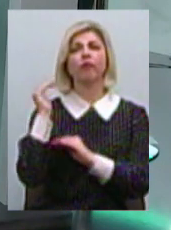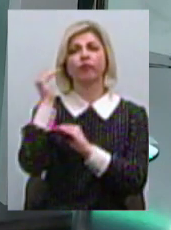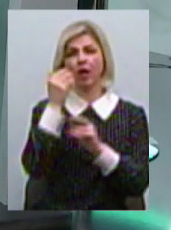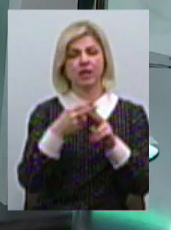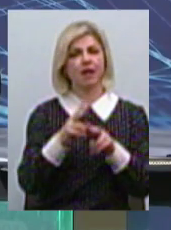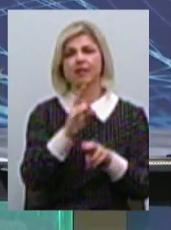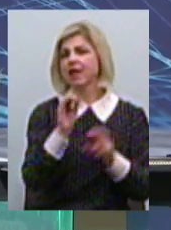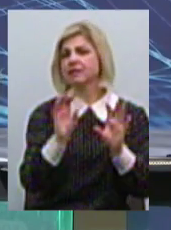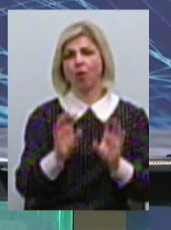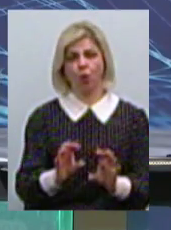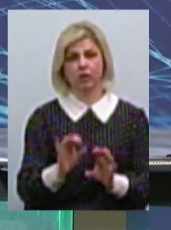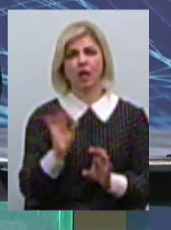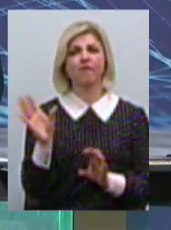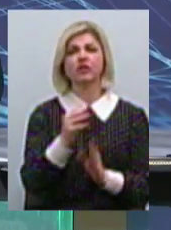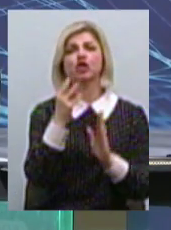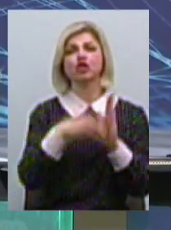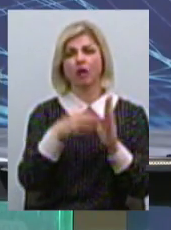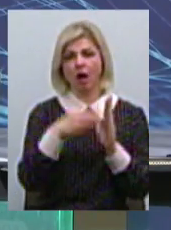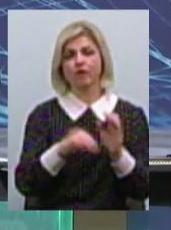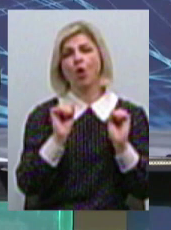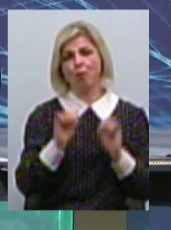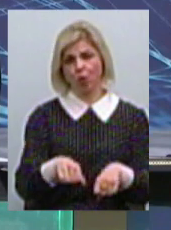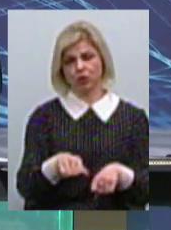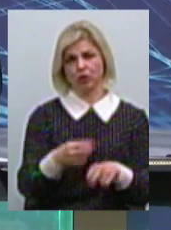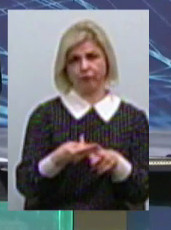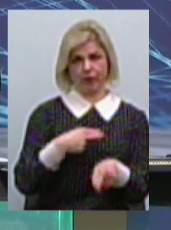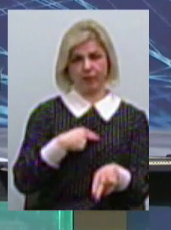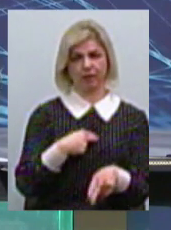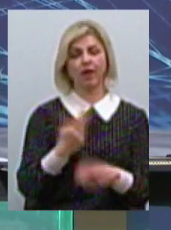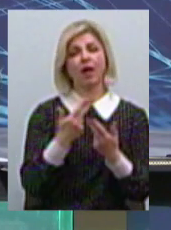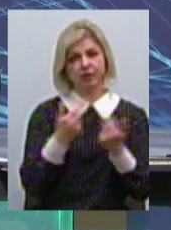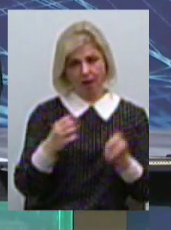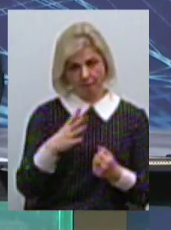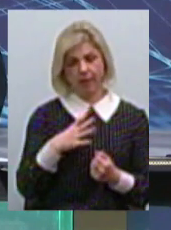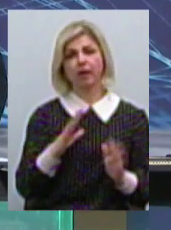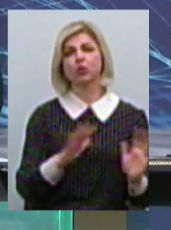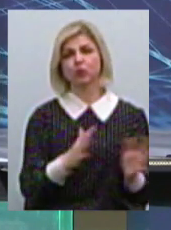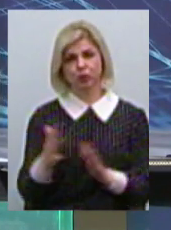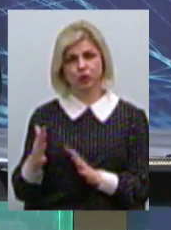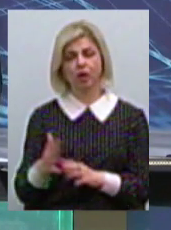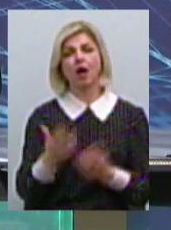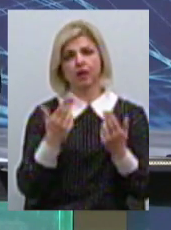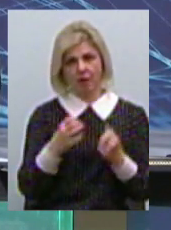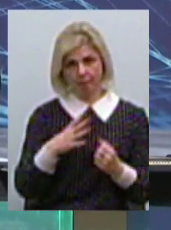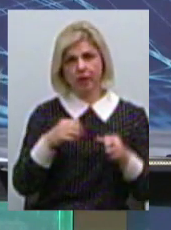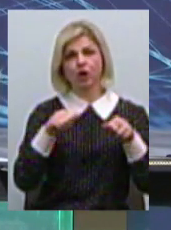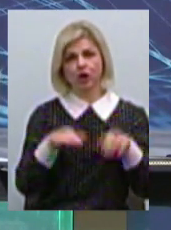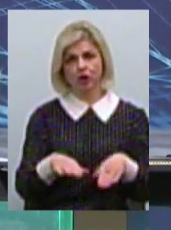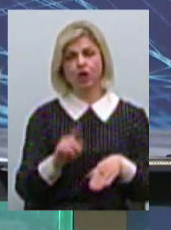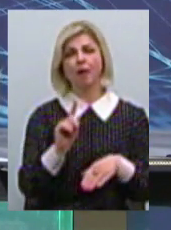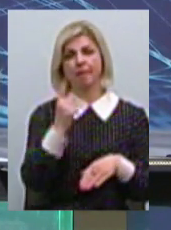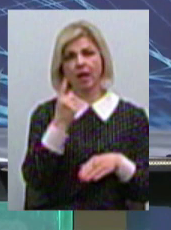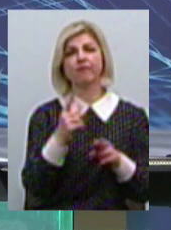всі їхні виписані штрафи можна відбити. Так, були прецеденти. Було прийнято рішення першими